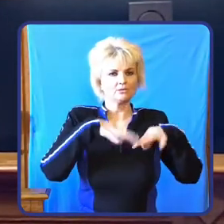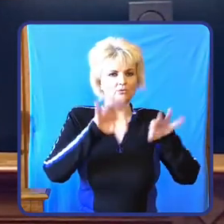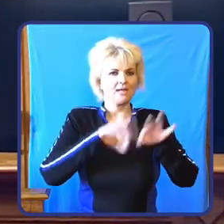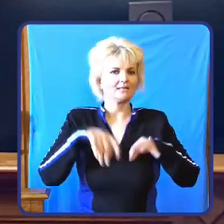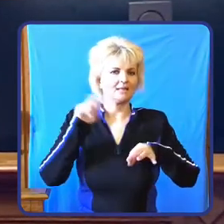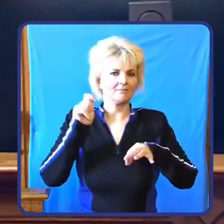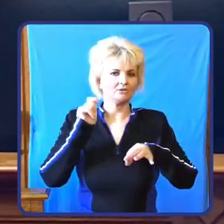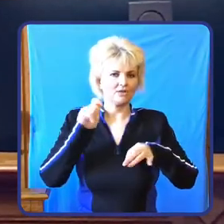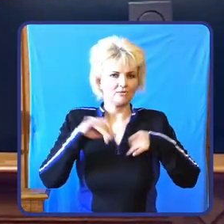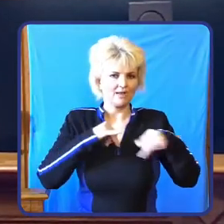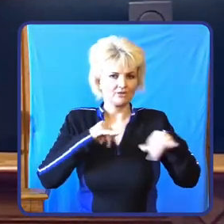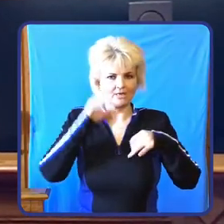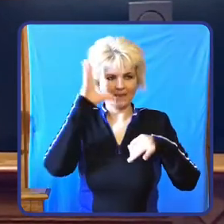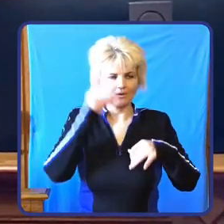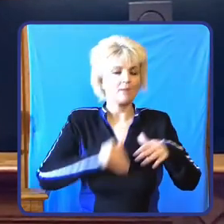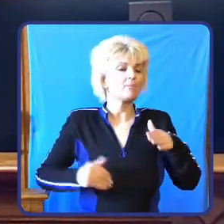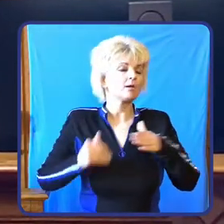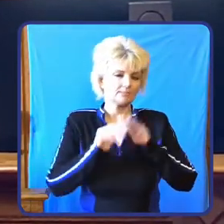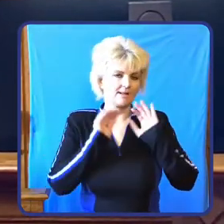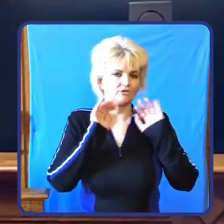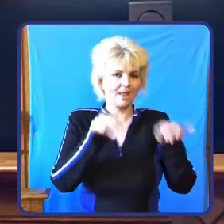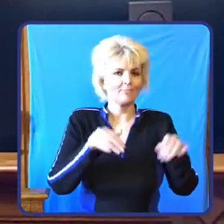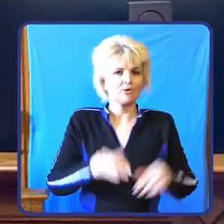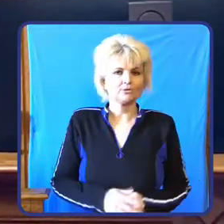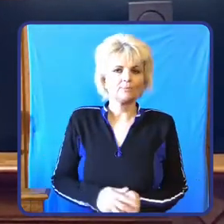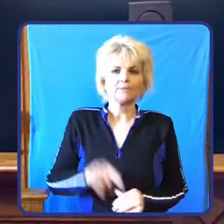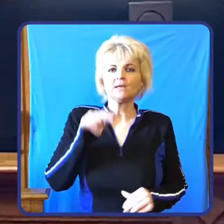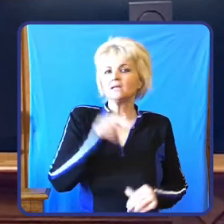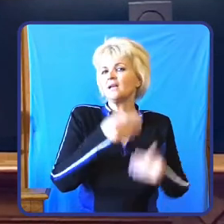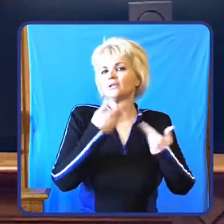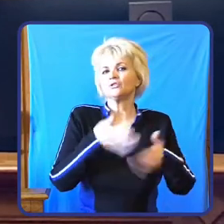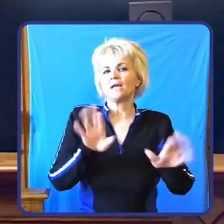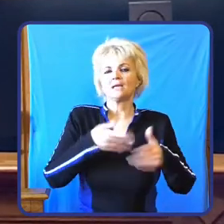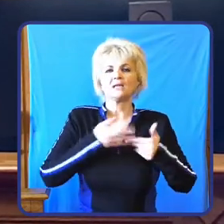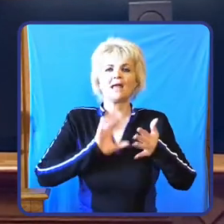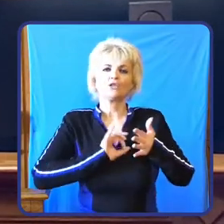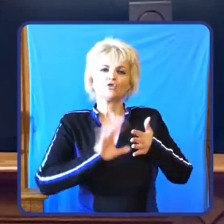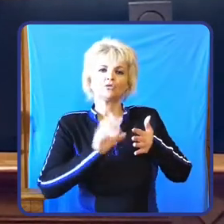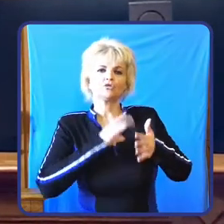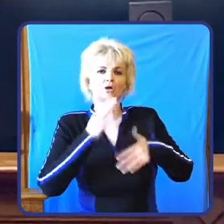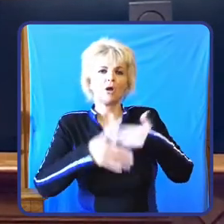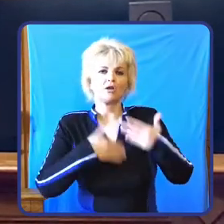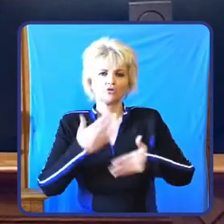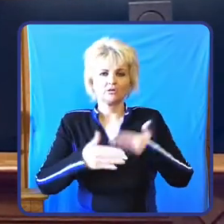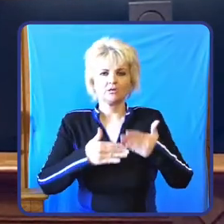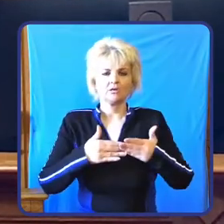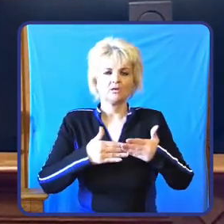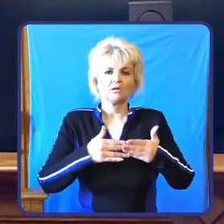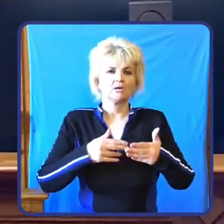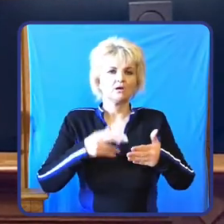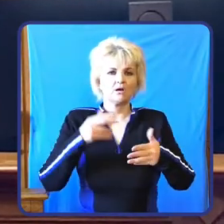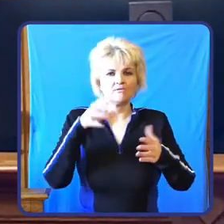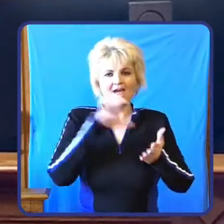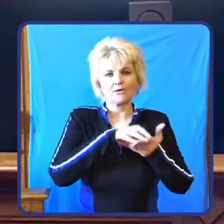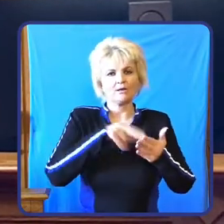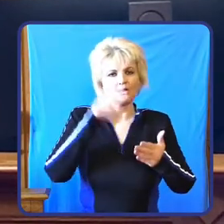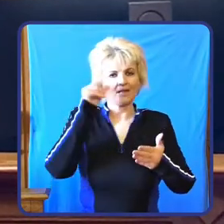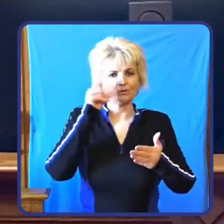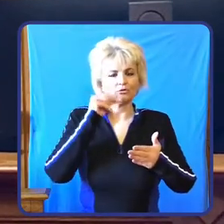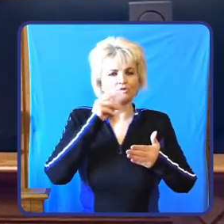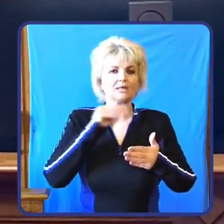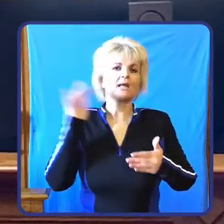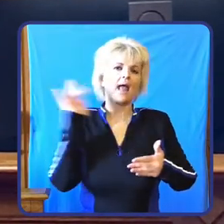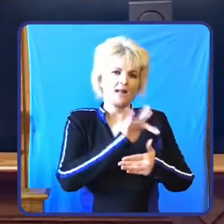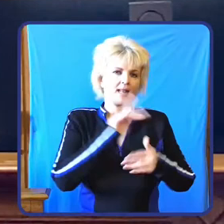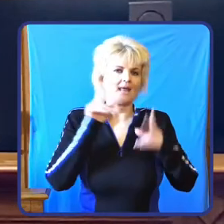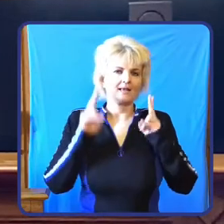képviselje a vásárhelyeket, maximálisan támogatom. Itt senki ne randalírozon ebben a városban, és a rendőrség a leghatározottabban lépjen fel ellene. Köszönöm